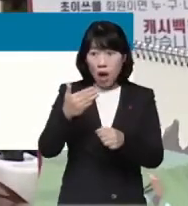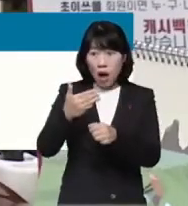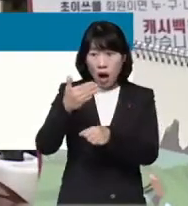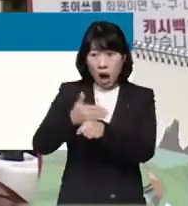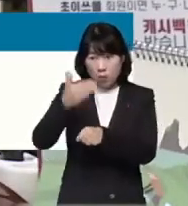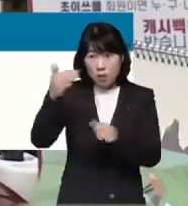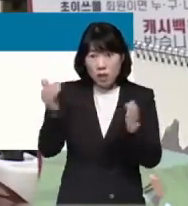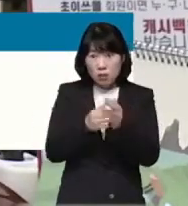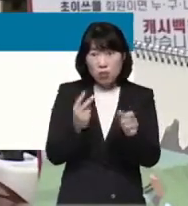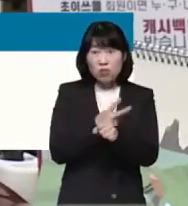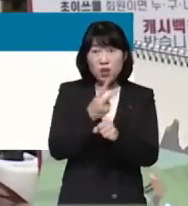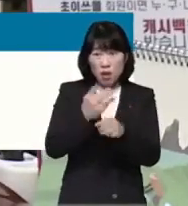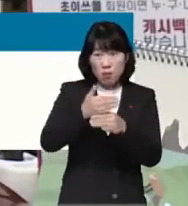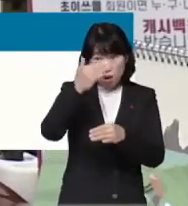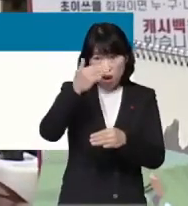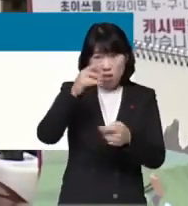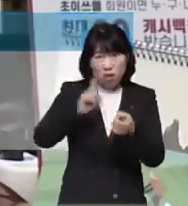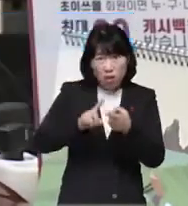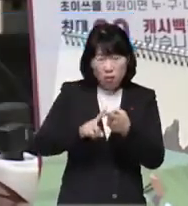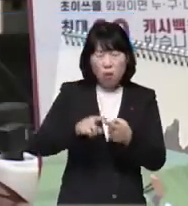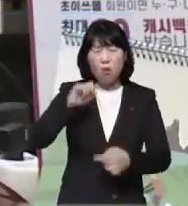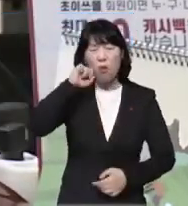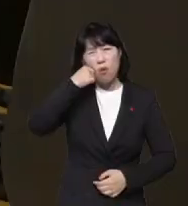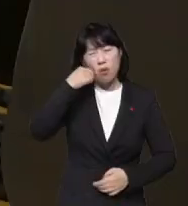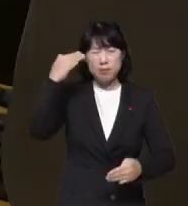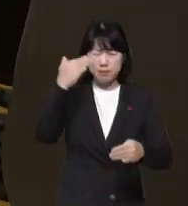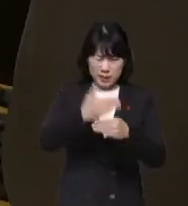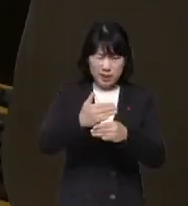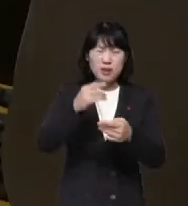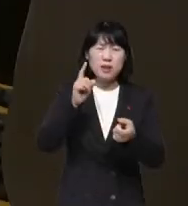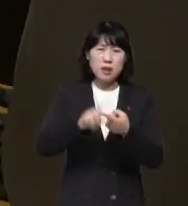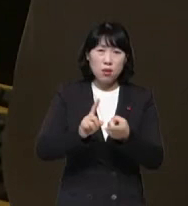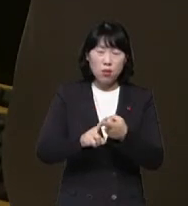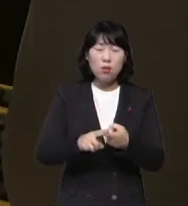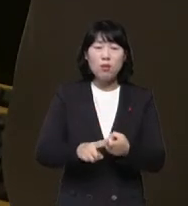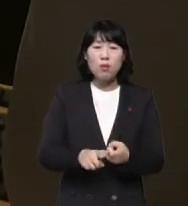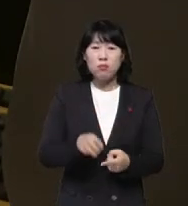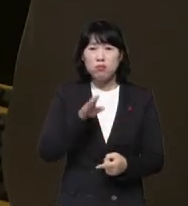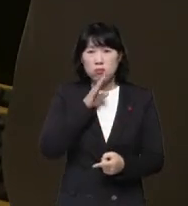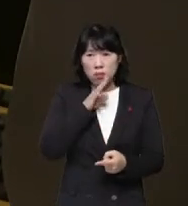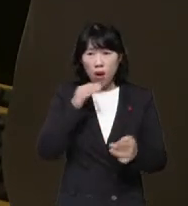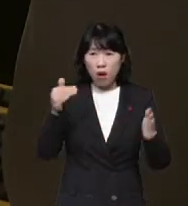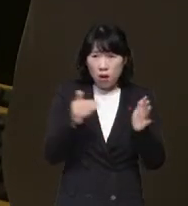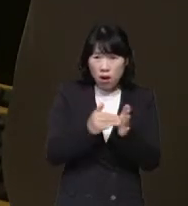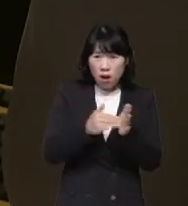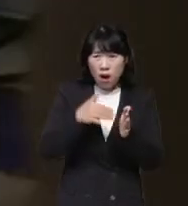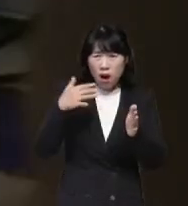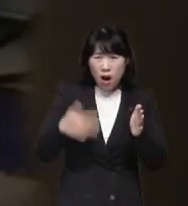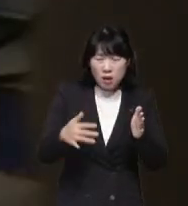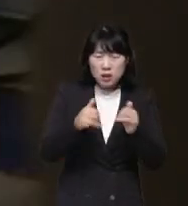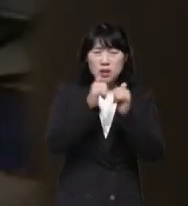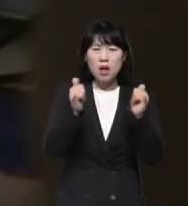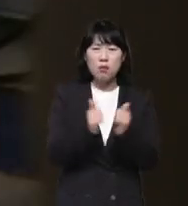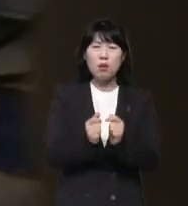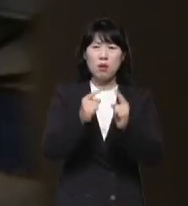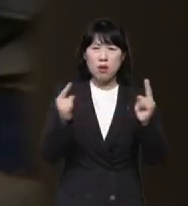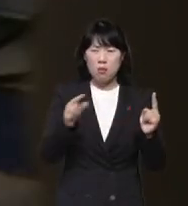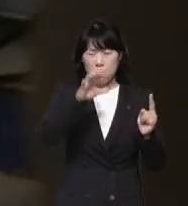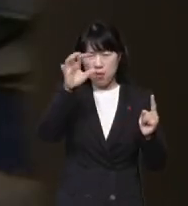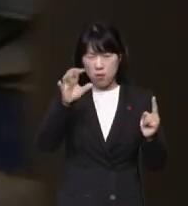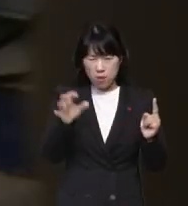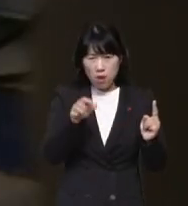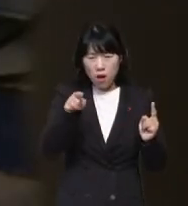열자고 오픈 하겠습니까? 할 수가 없습니다. 끝날 듯 끝나지 않고 이어지는 사회적 거리두기.